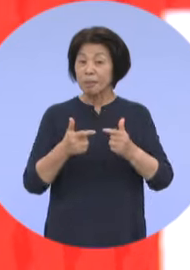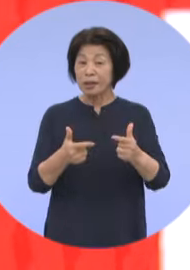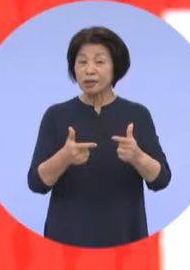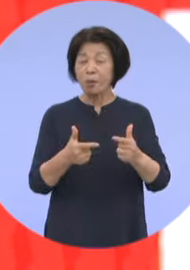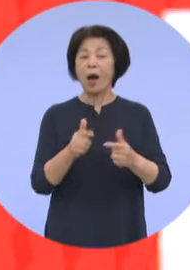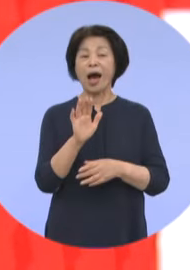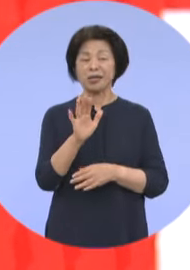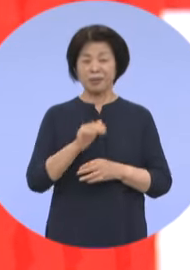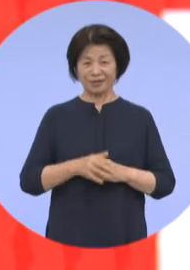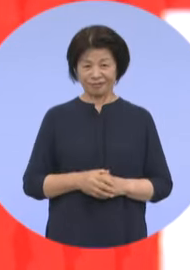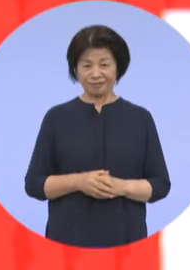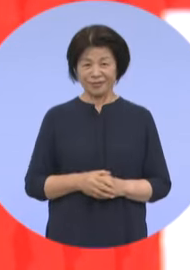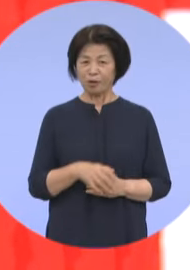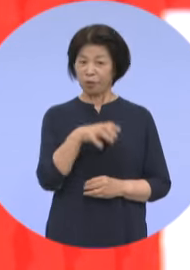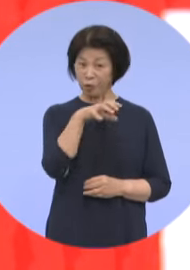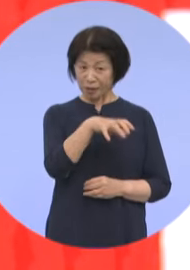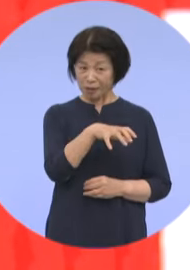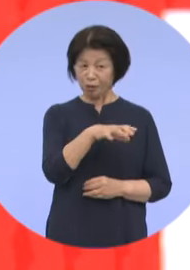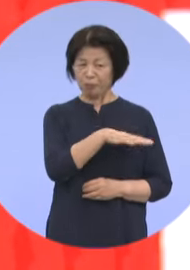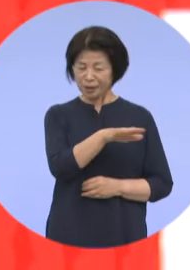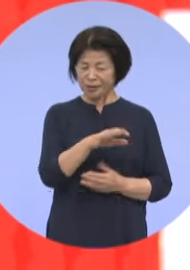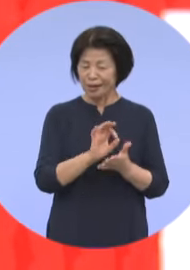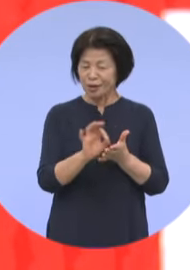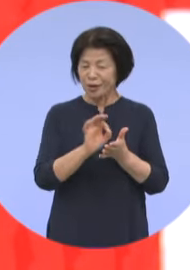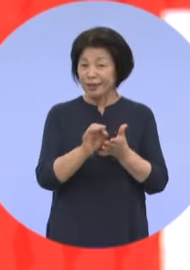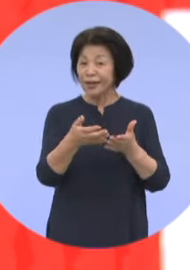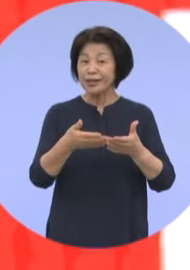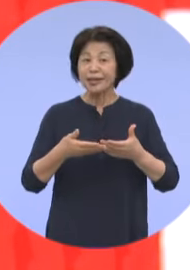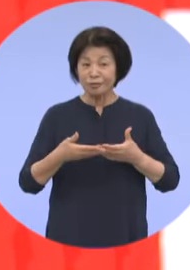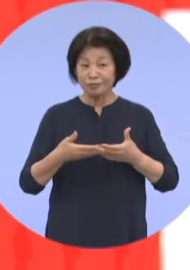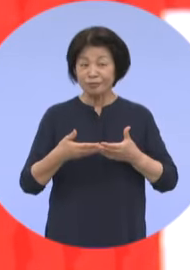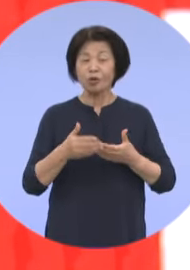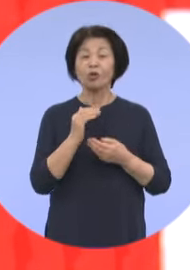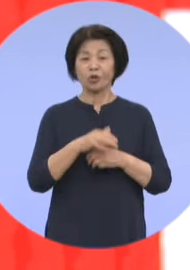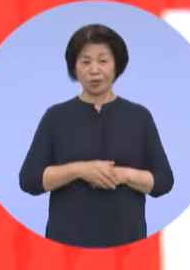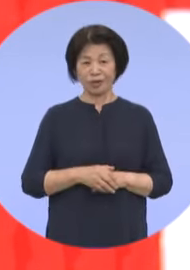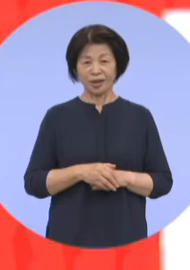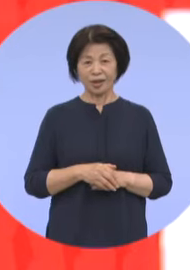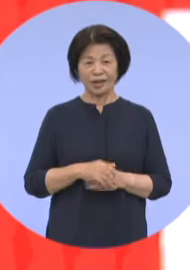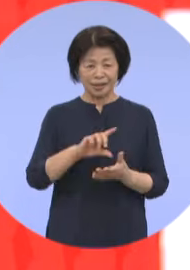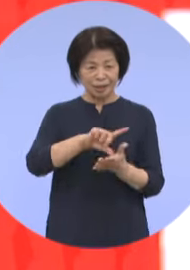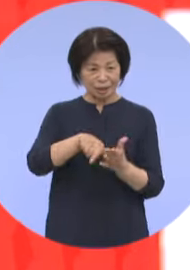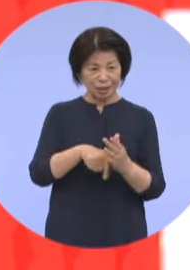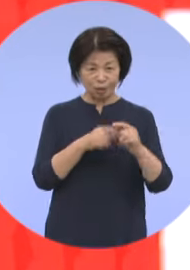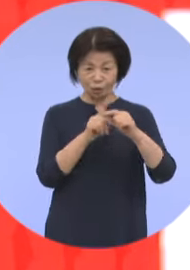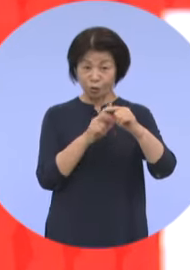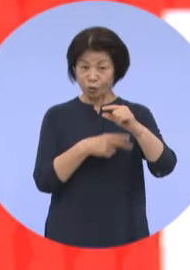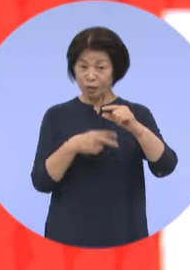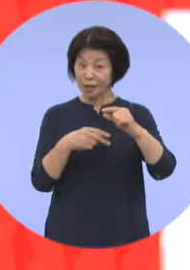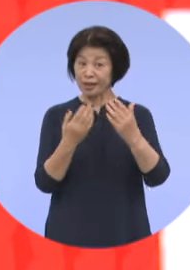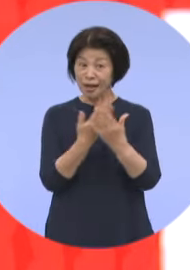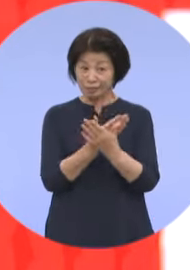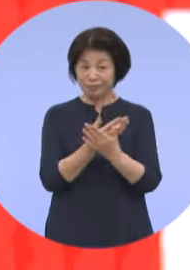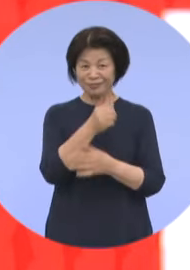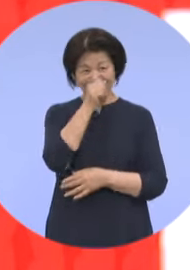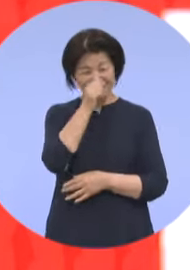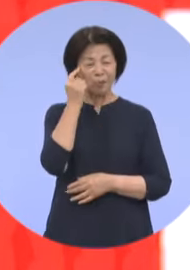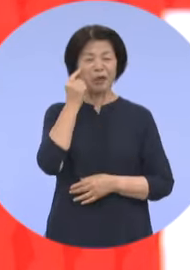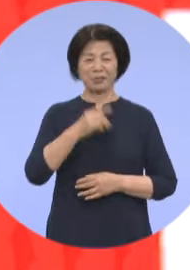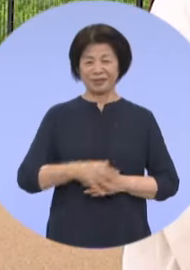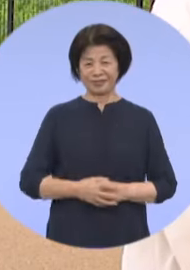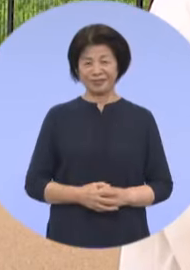形でこの場所を皆さんに使っていただいて、さらに地域の核として生かしていただければありがたいというふうに思います